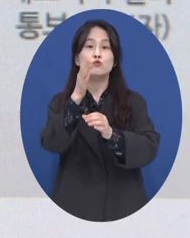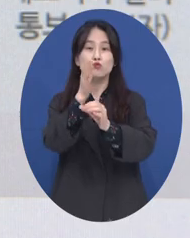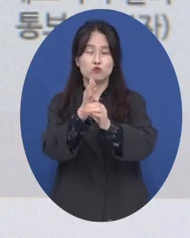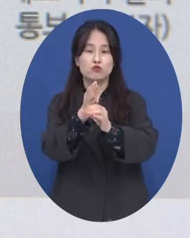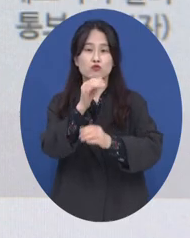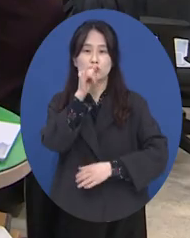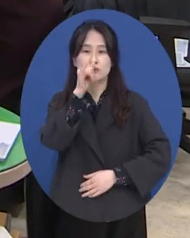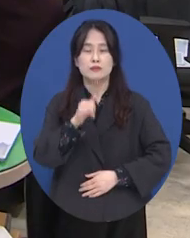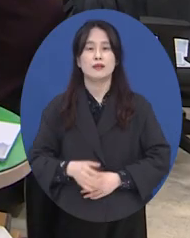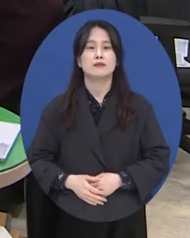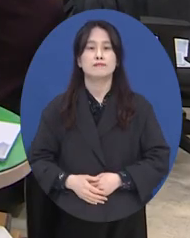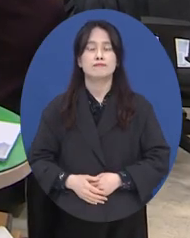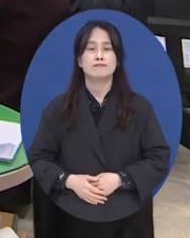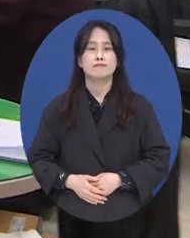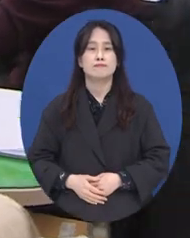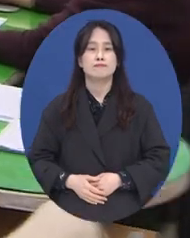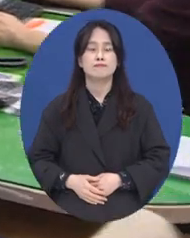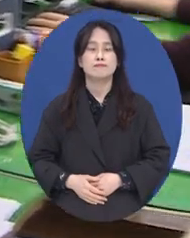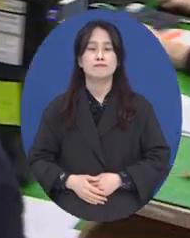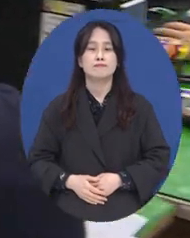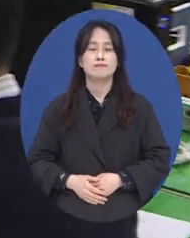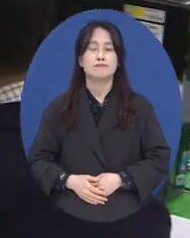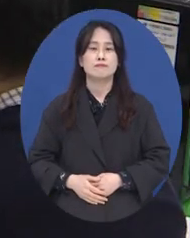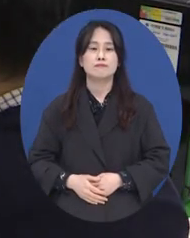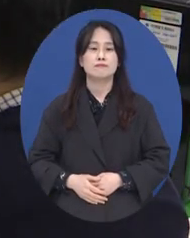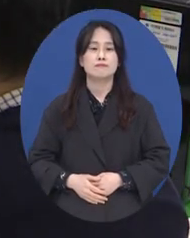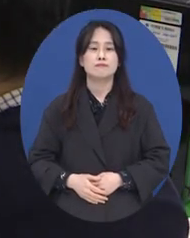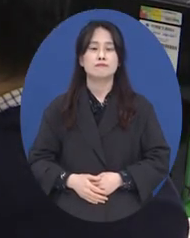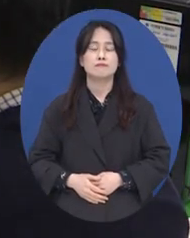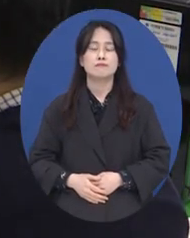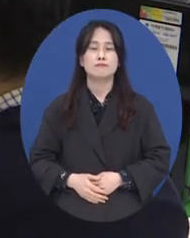받고 있습니다 경기를 tv 김태 입니다